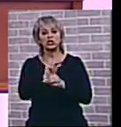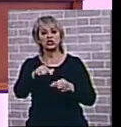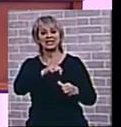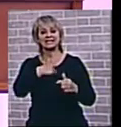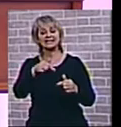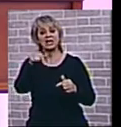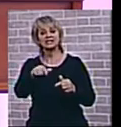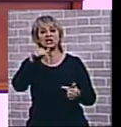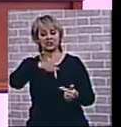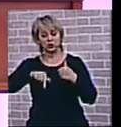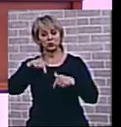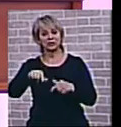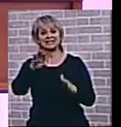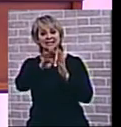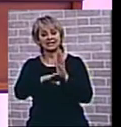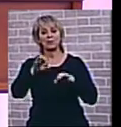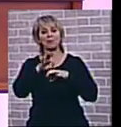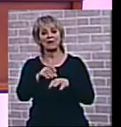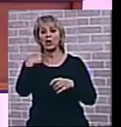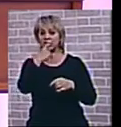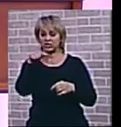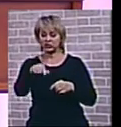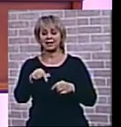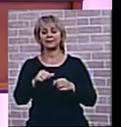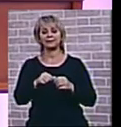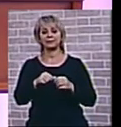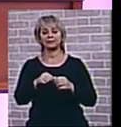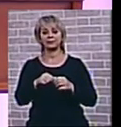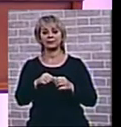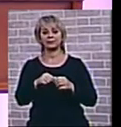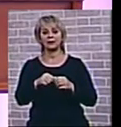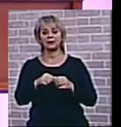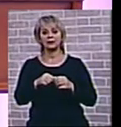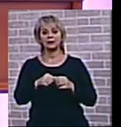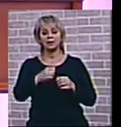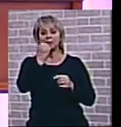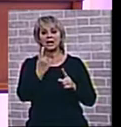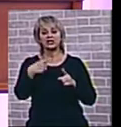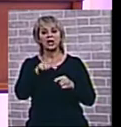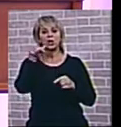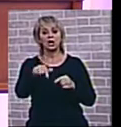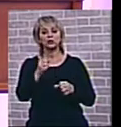улучшить демографические показатели. У нас выполняется